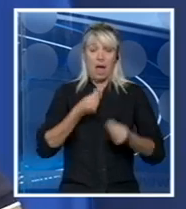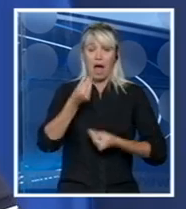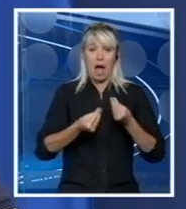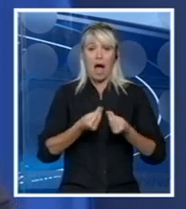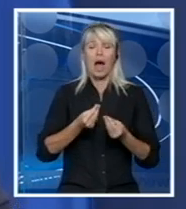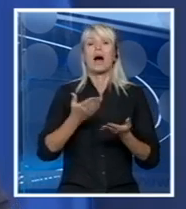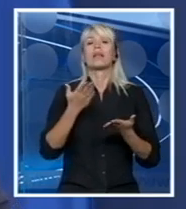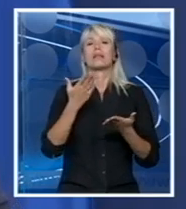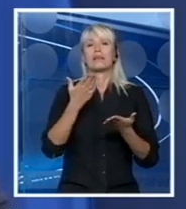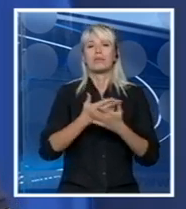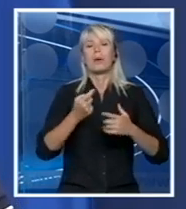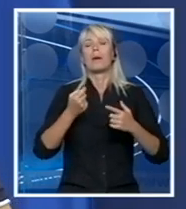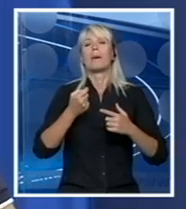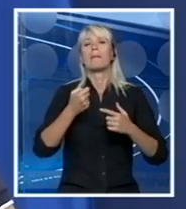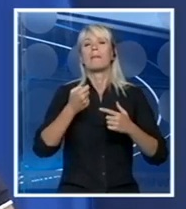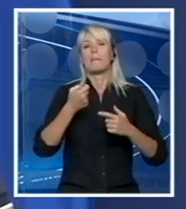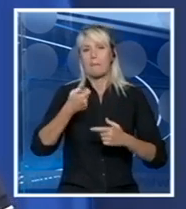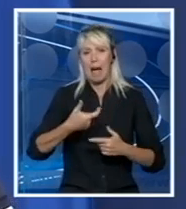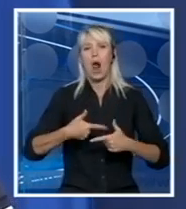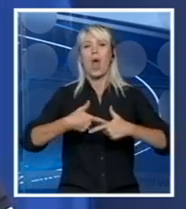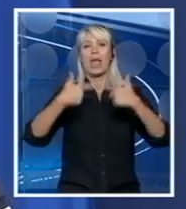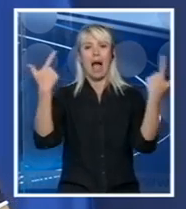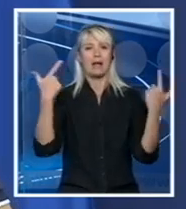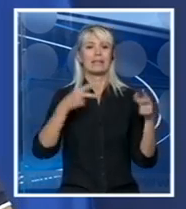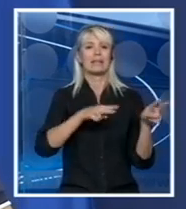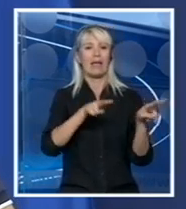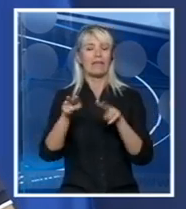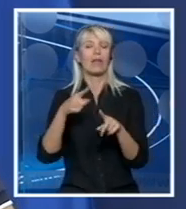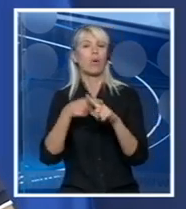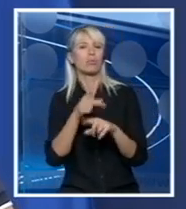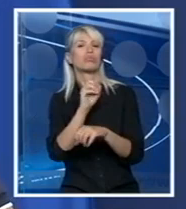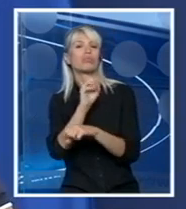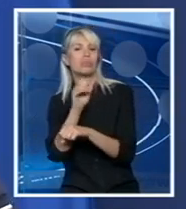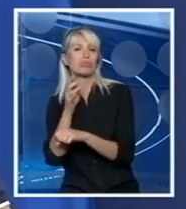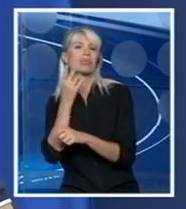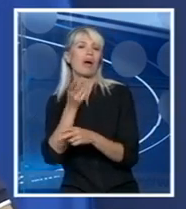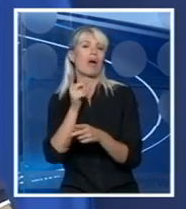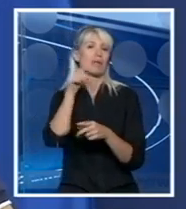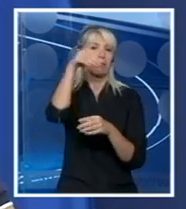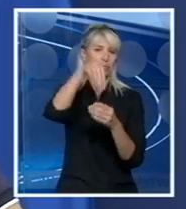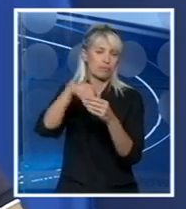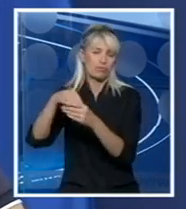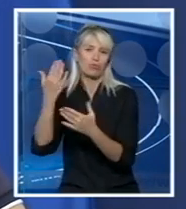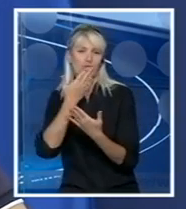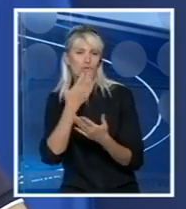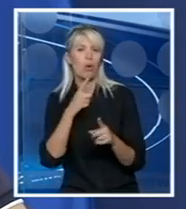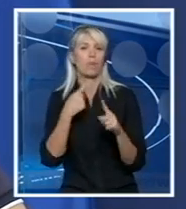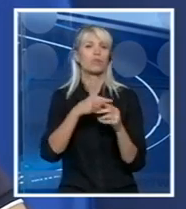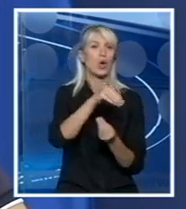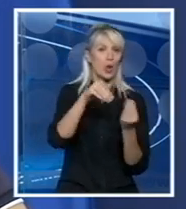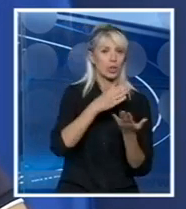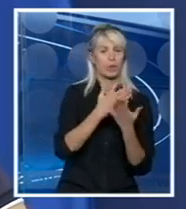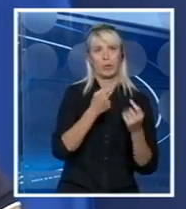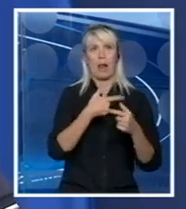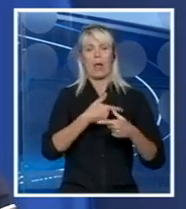se približi i deci i roditeljima, pa i nastavnicima.